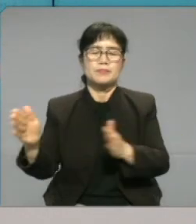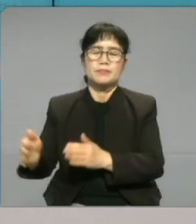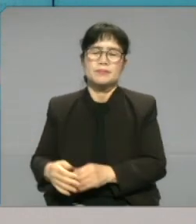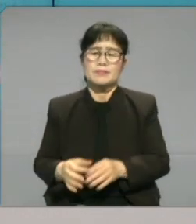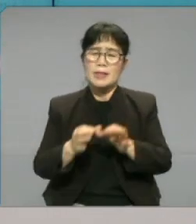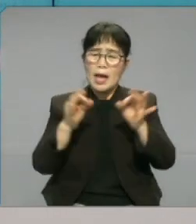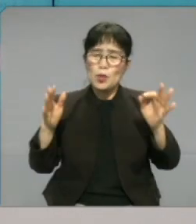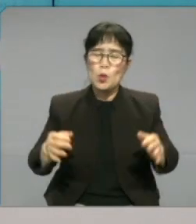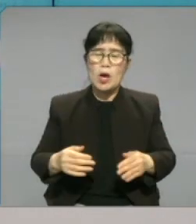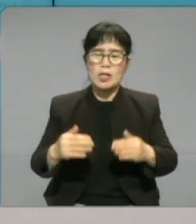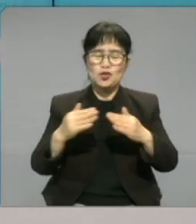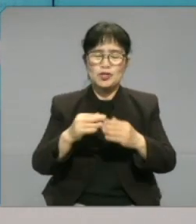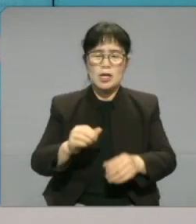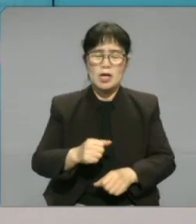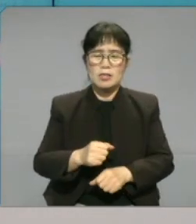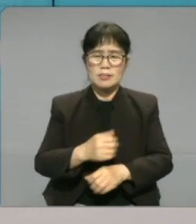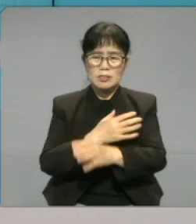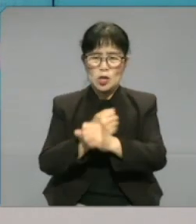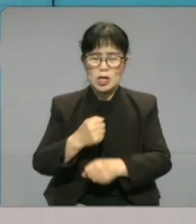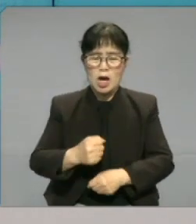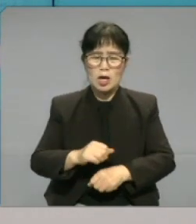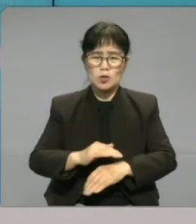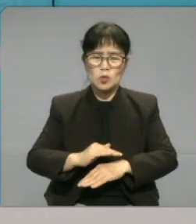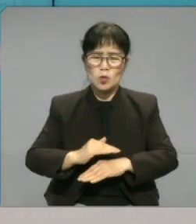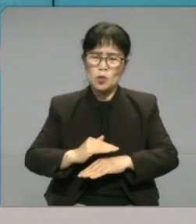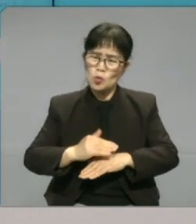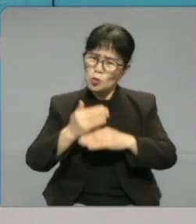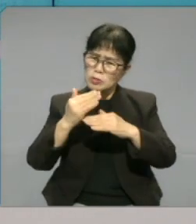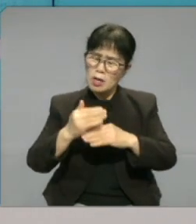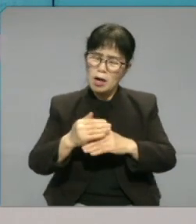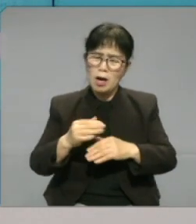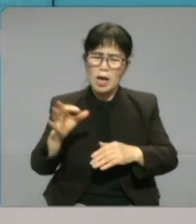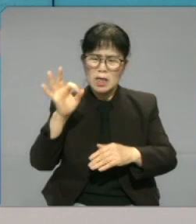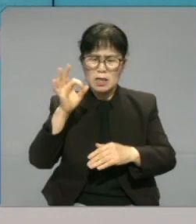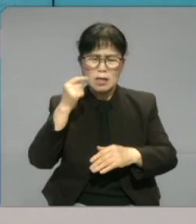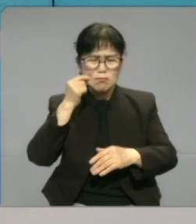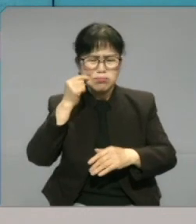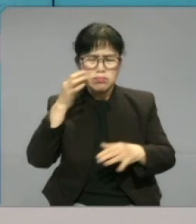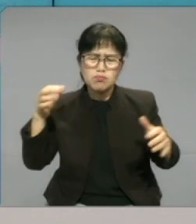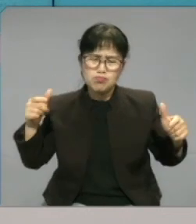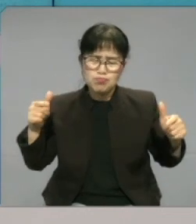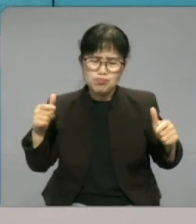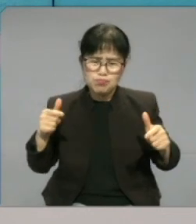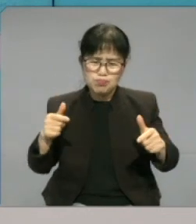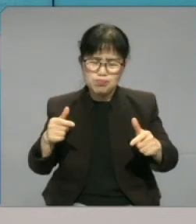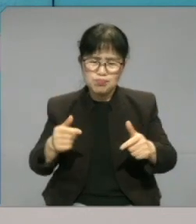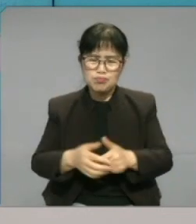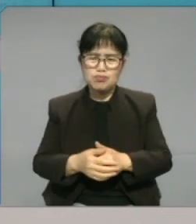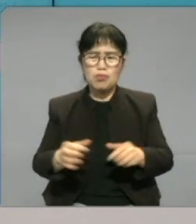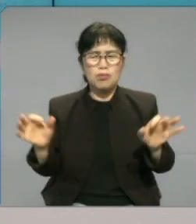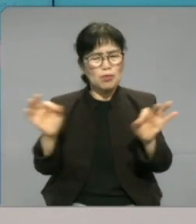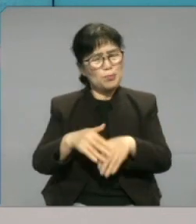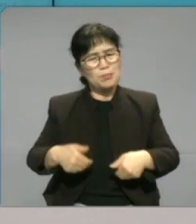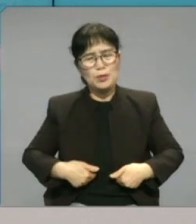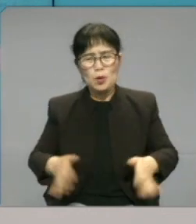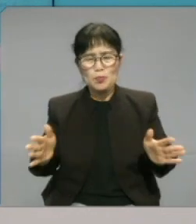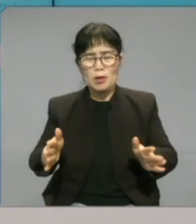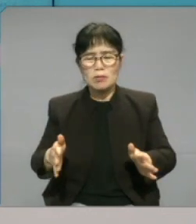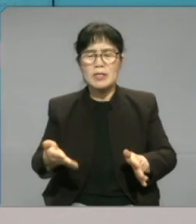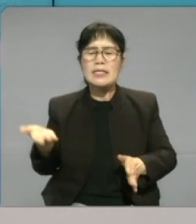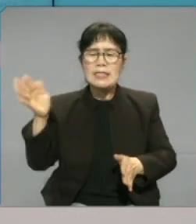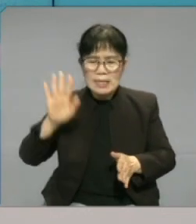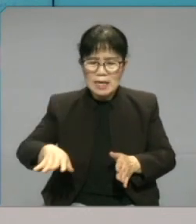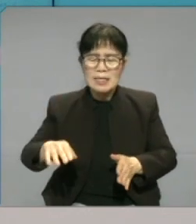한동안 주택 청약 통장의 인기가 시들해지면 무용론이 확산했고 그런데이 청약 통장에 가입하는 사람이 다시